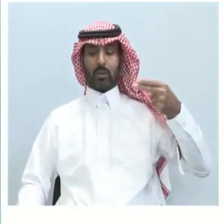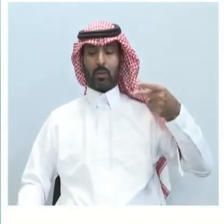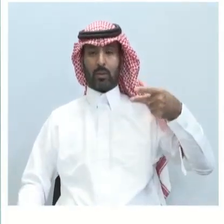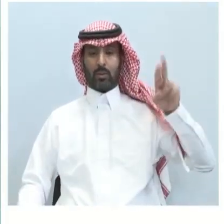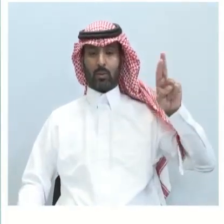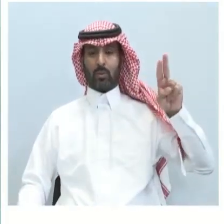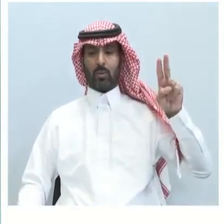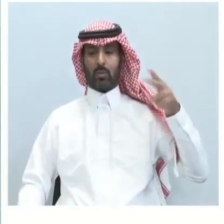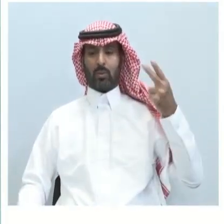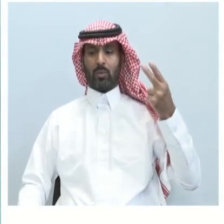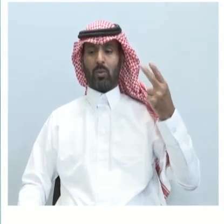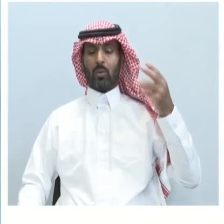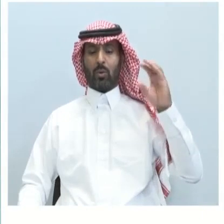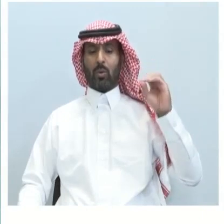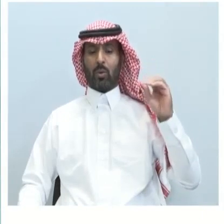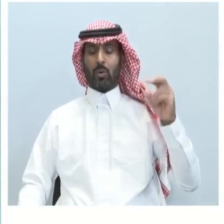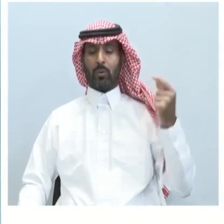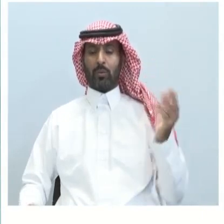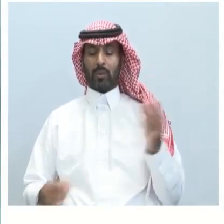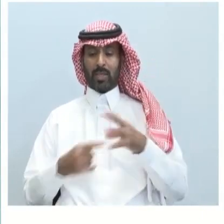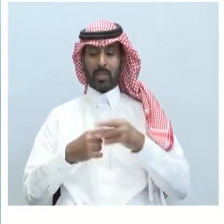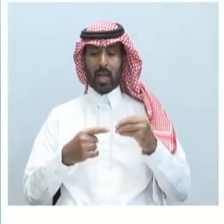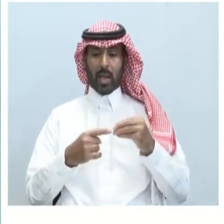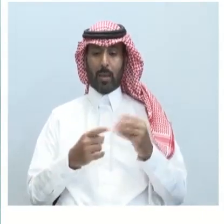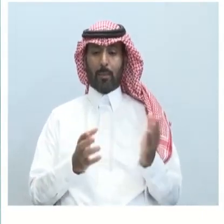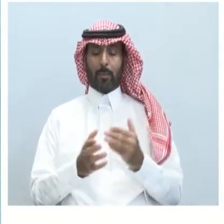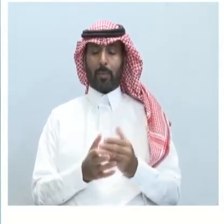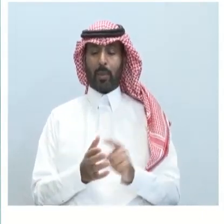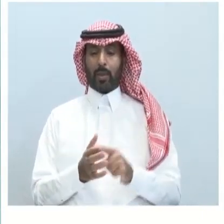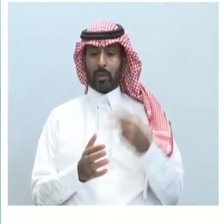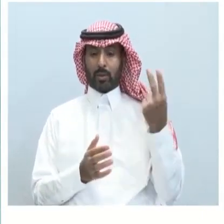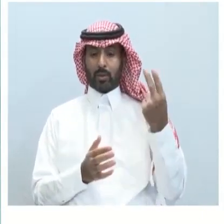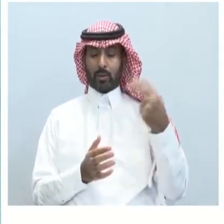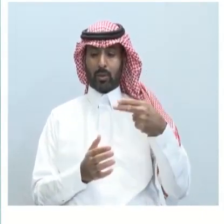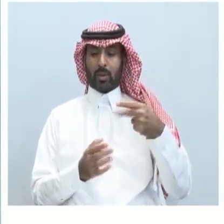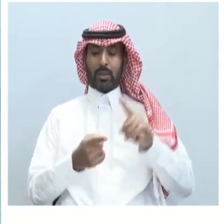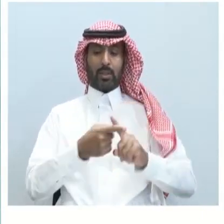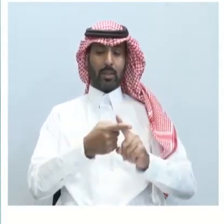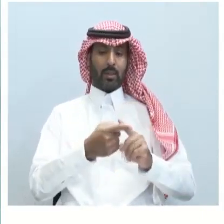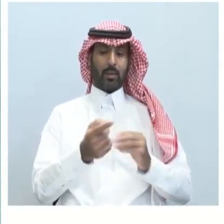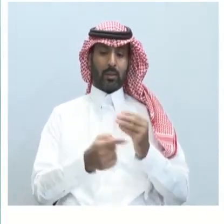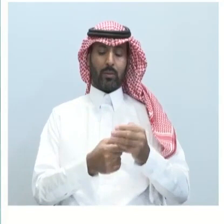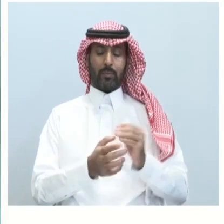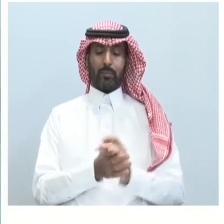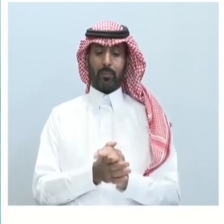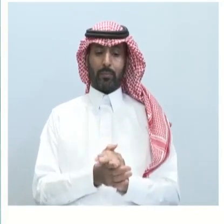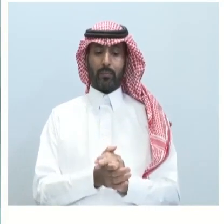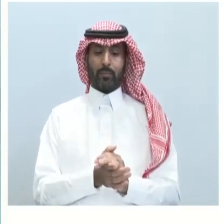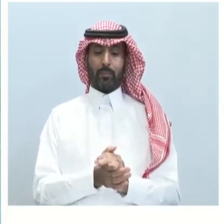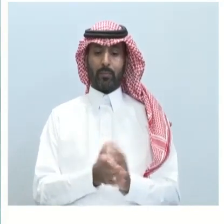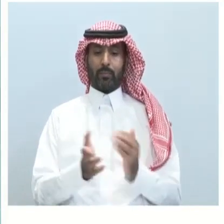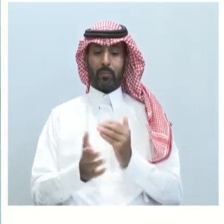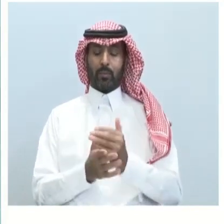الى اتش موجب واو اتش سالب اذا ايون الهيدروجين وايون الهيدروكسيد ايون الهيدروجين وعيون